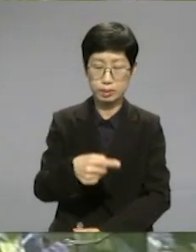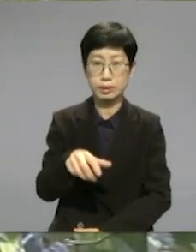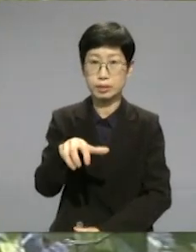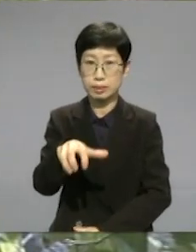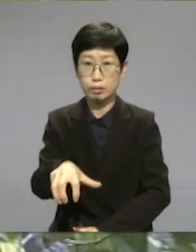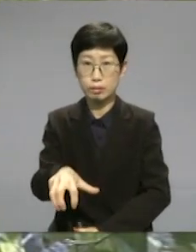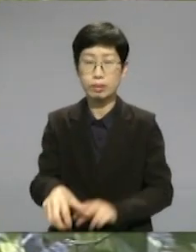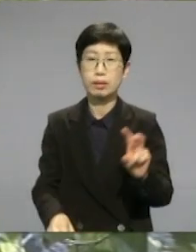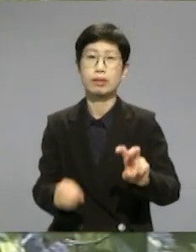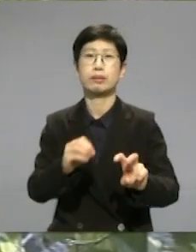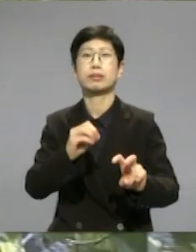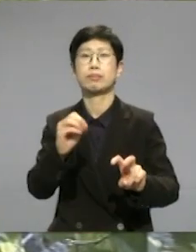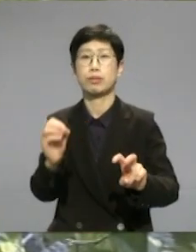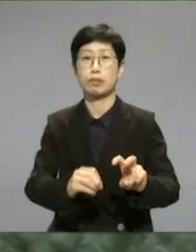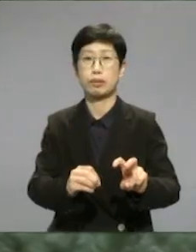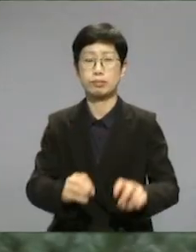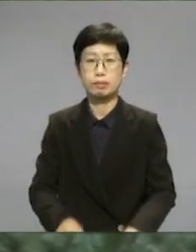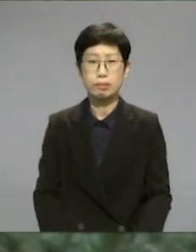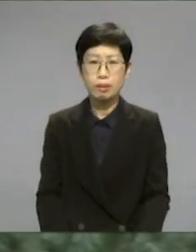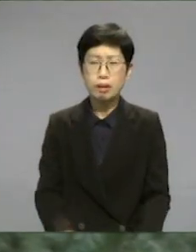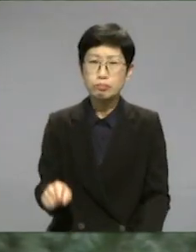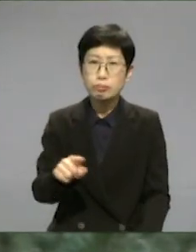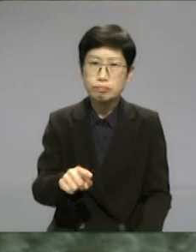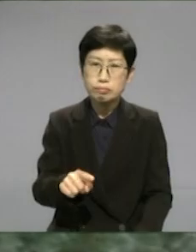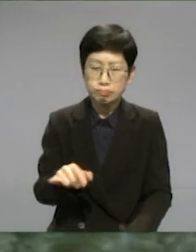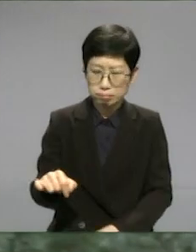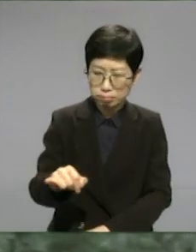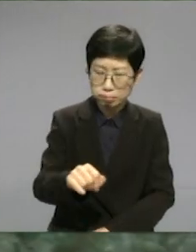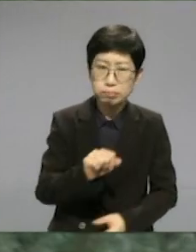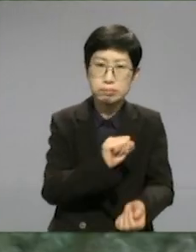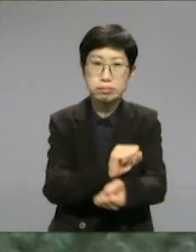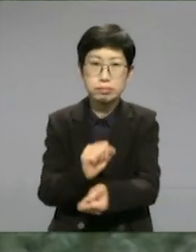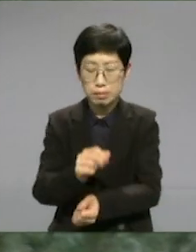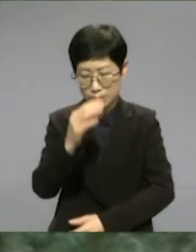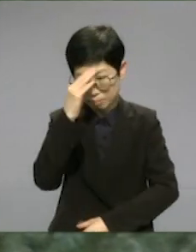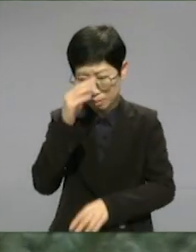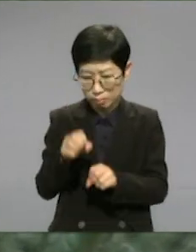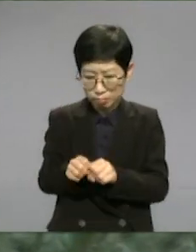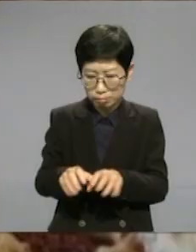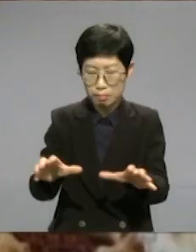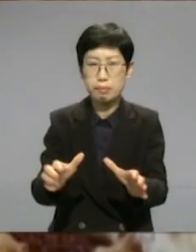작물 20%는 새싹 팽창 바이러스에 감염됐습니다.